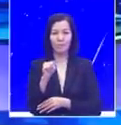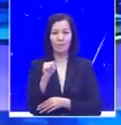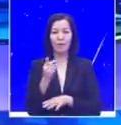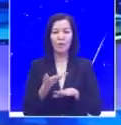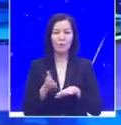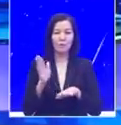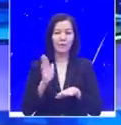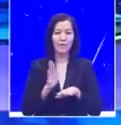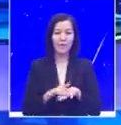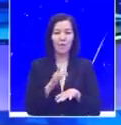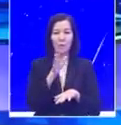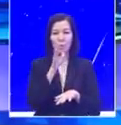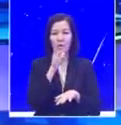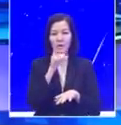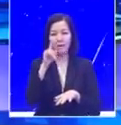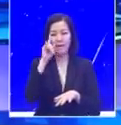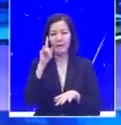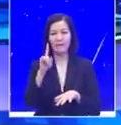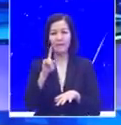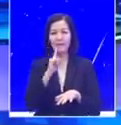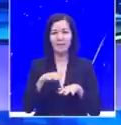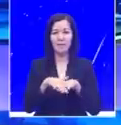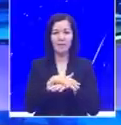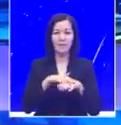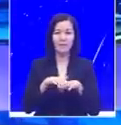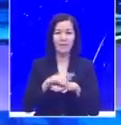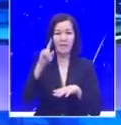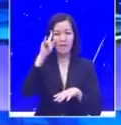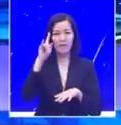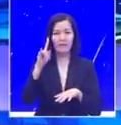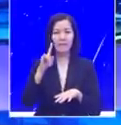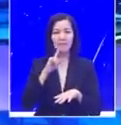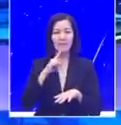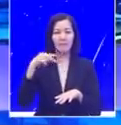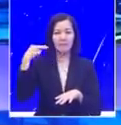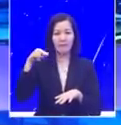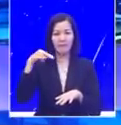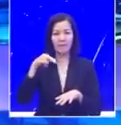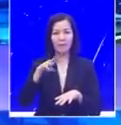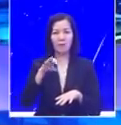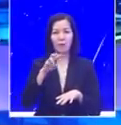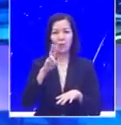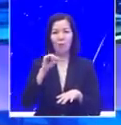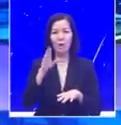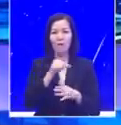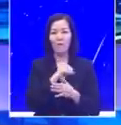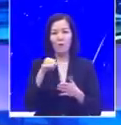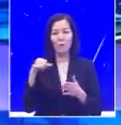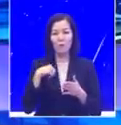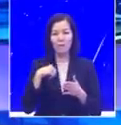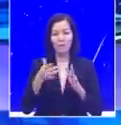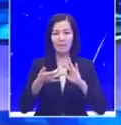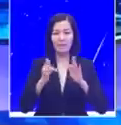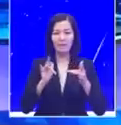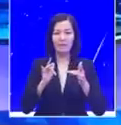жеңеміз. Осы бір қиын шақта қазақстандықтарды жылы сөзімен демеген Қазақстан Республикасының президенті Қасым Жомарт Тоқаев